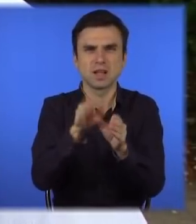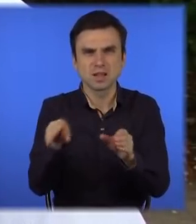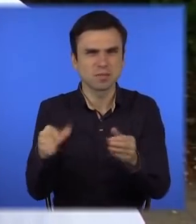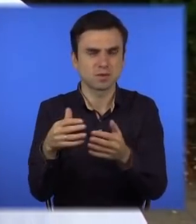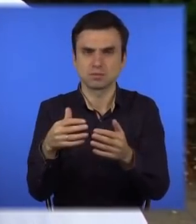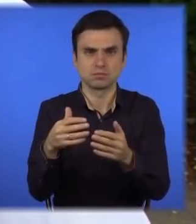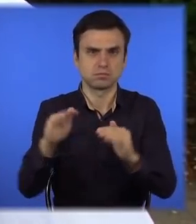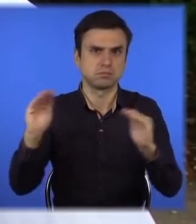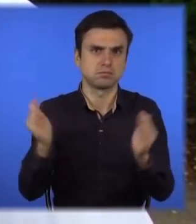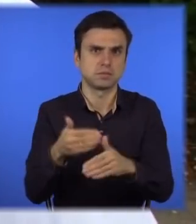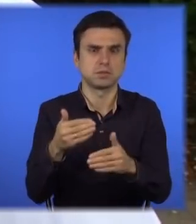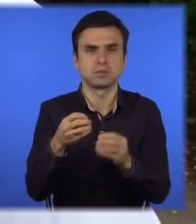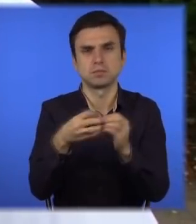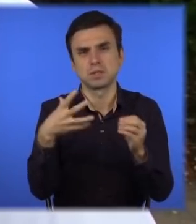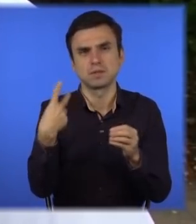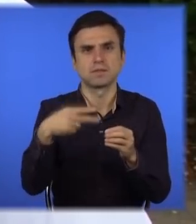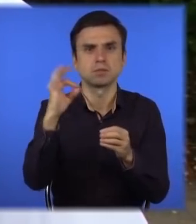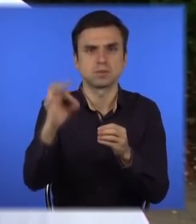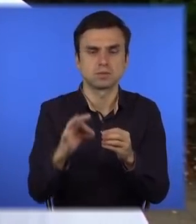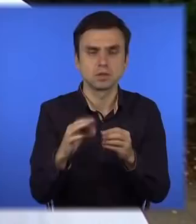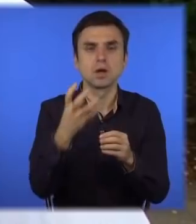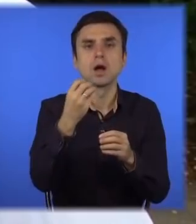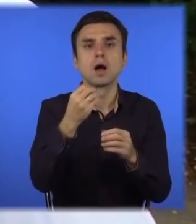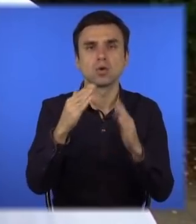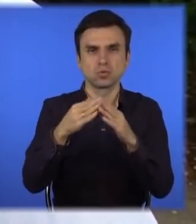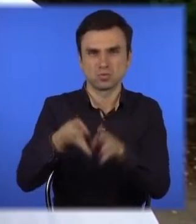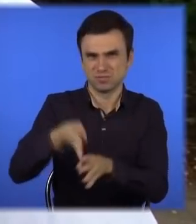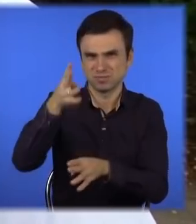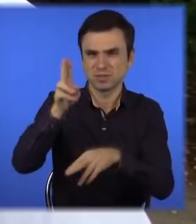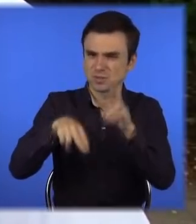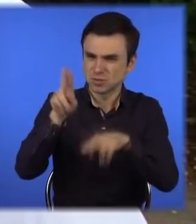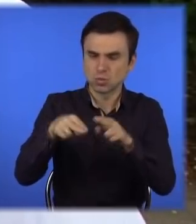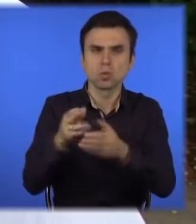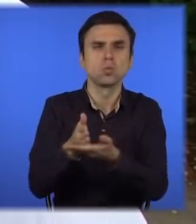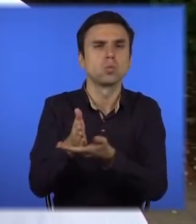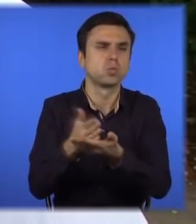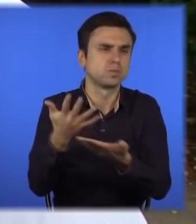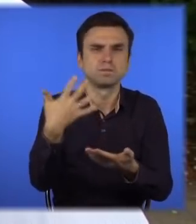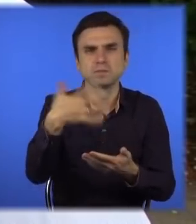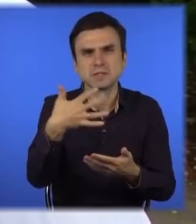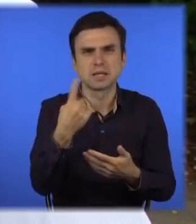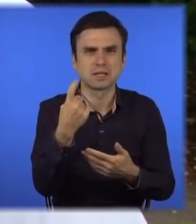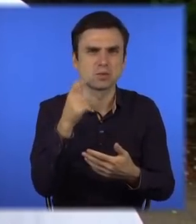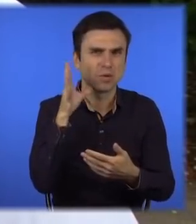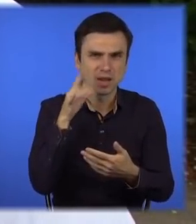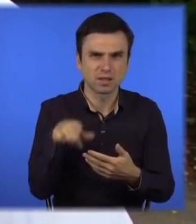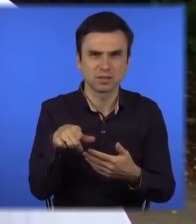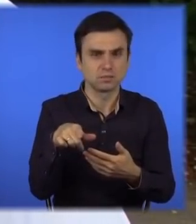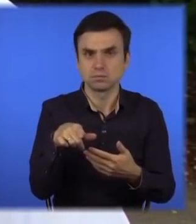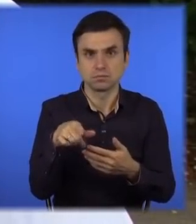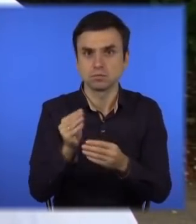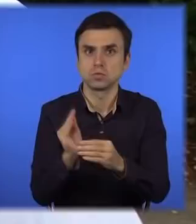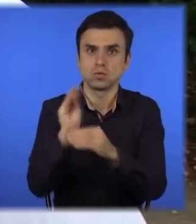Но, слушайте, если в стоимость бензина акцизы, выраженные не в гривне, а в евро, составляют где-то